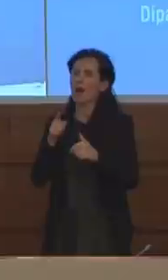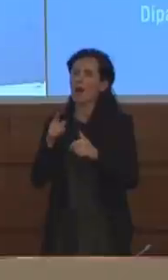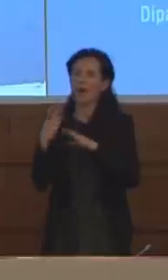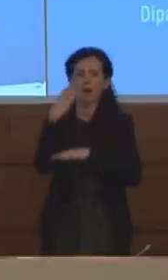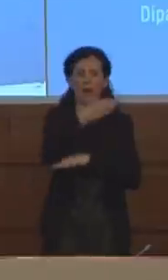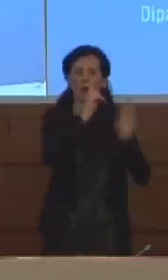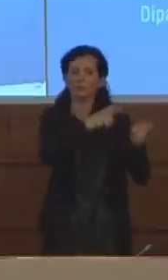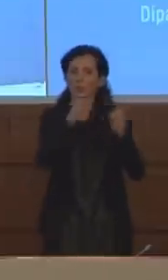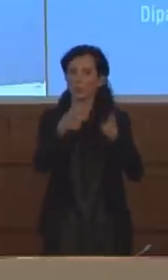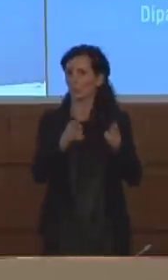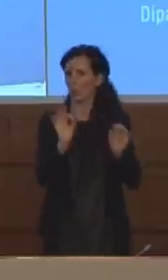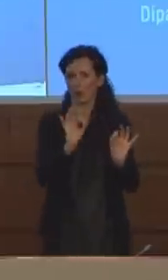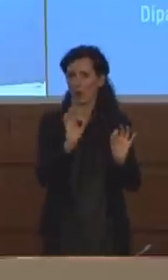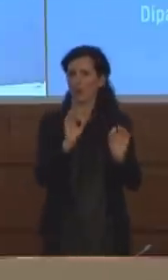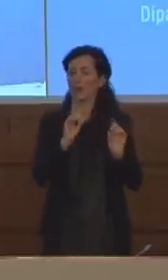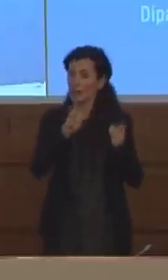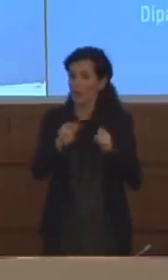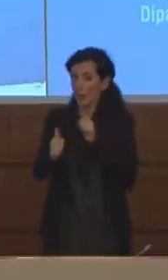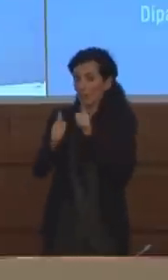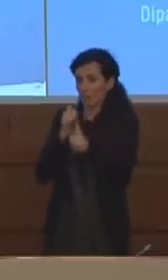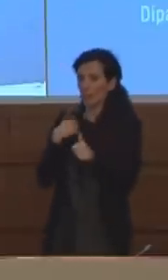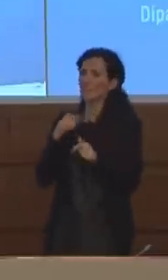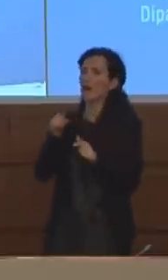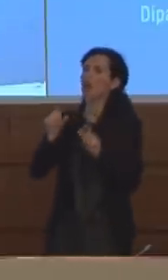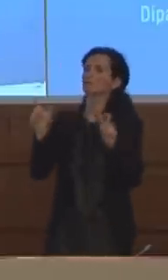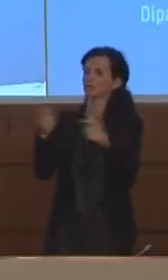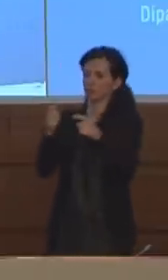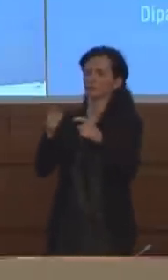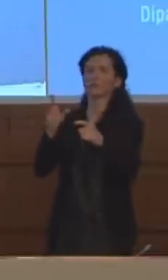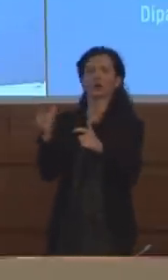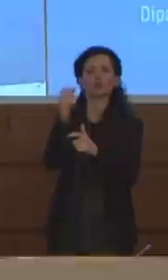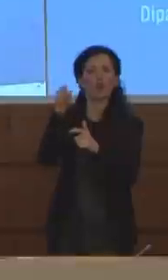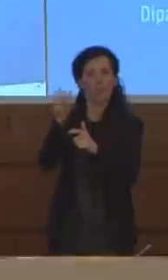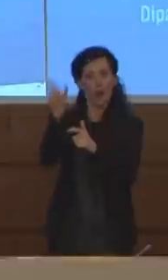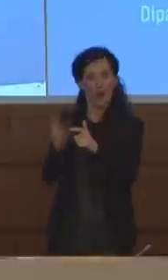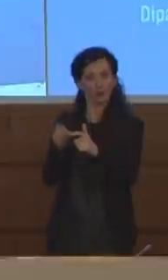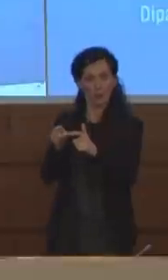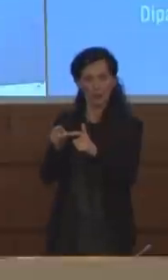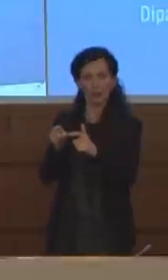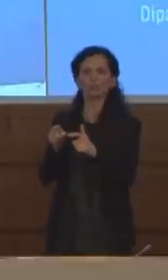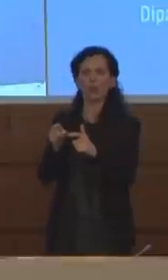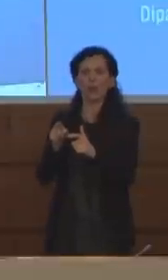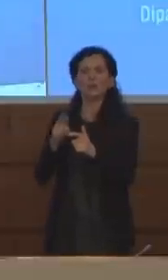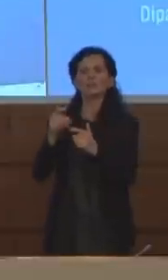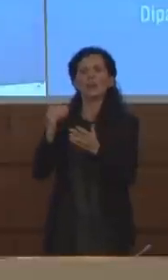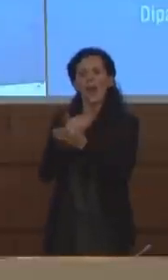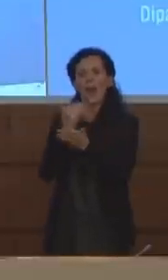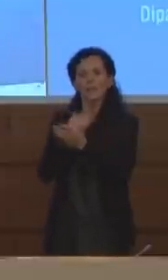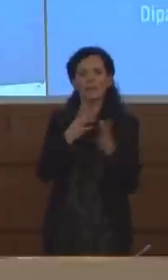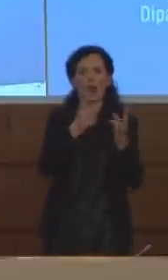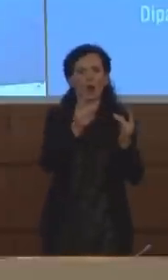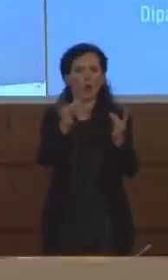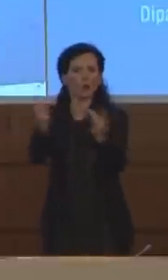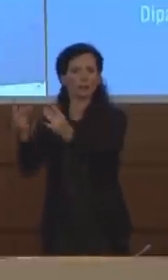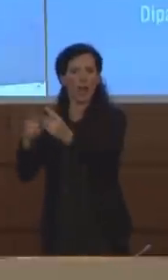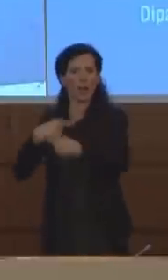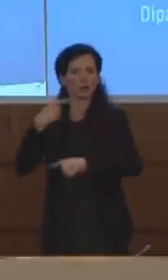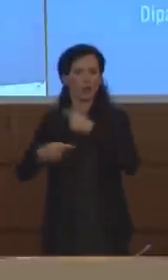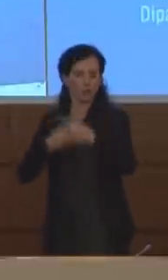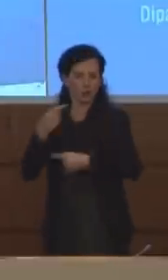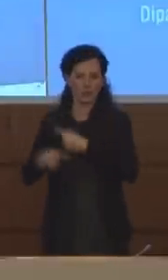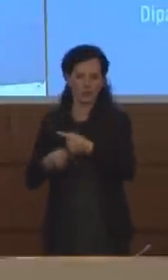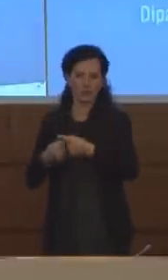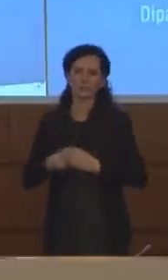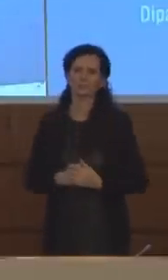proprio là dove vivono dove hanno la possibilità di essere contagiate contrarre l'infezione di